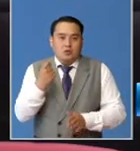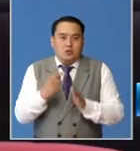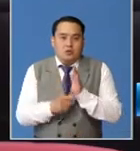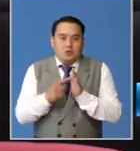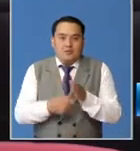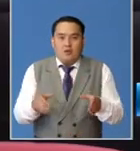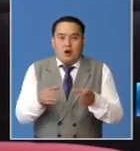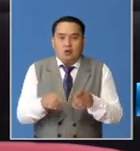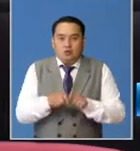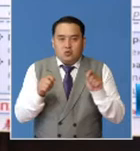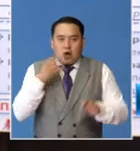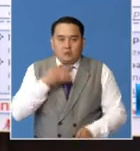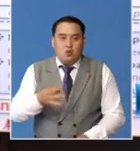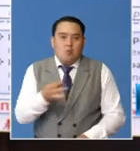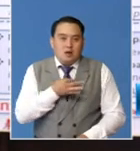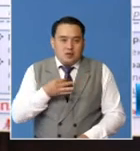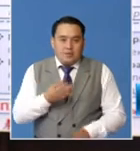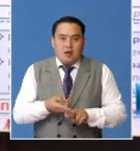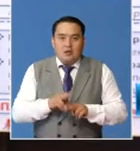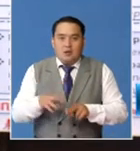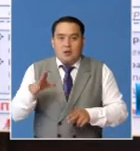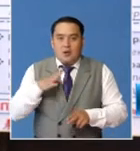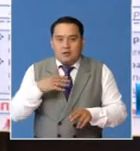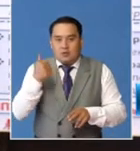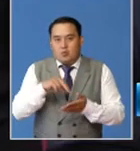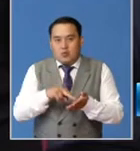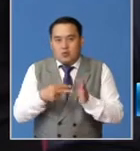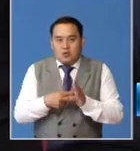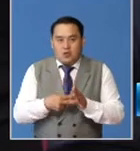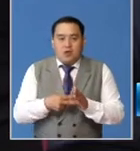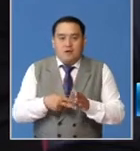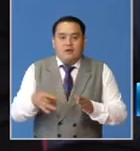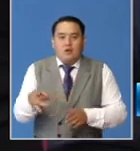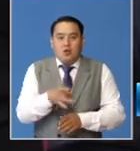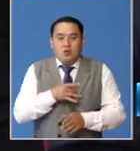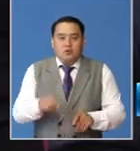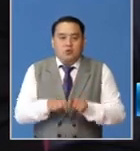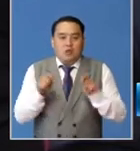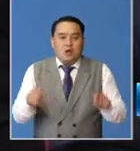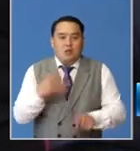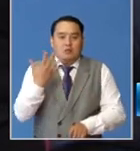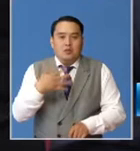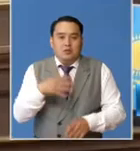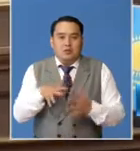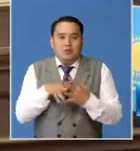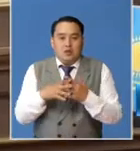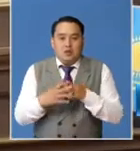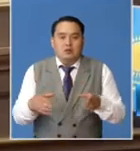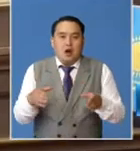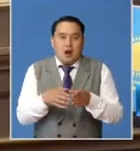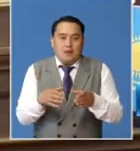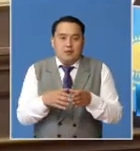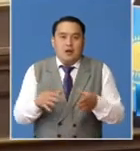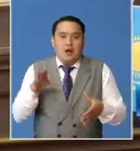170 кооперативов создано в Алматинской области. Также в этом году планируется в регионе создать еще 50 сельхозкооперативов